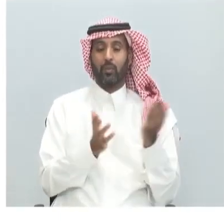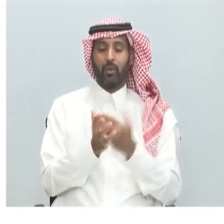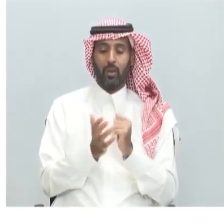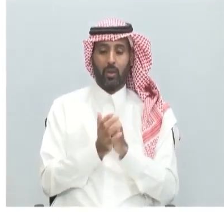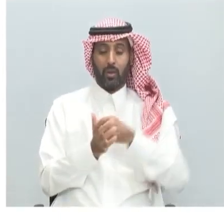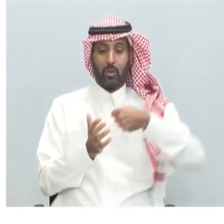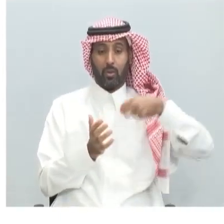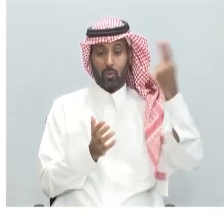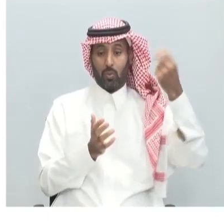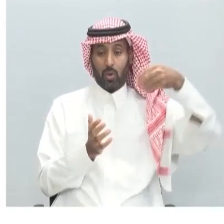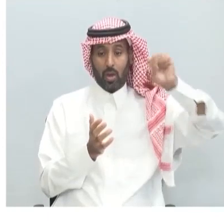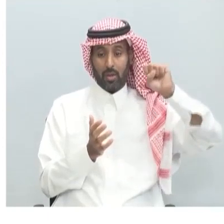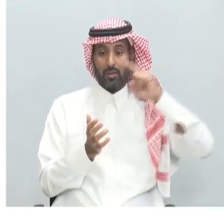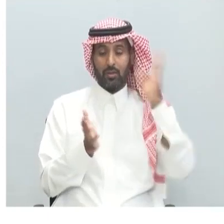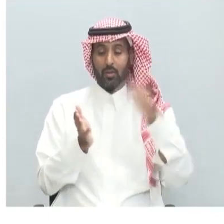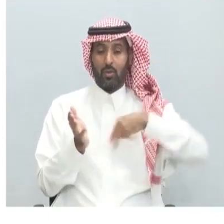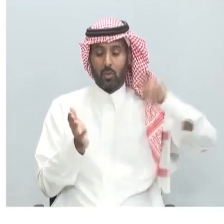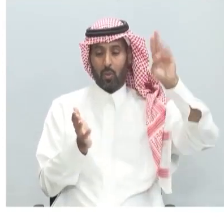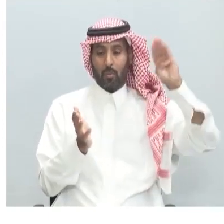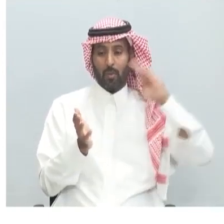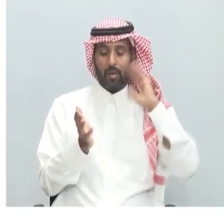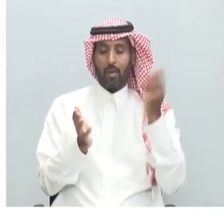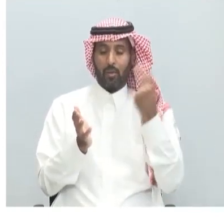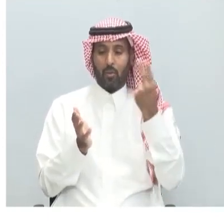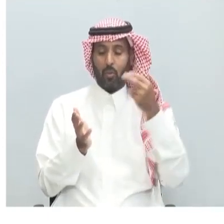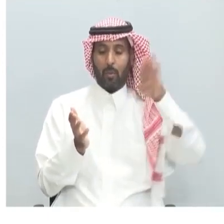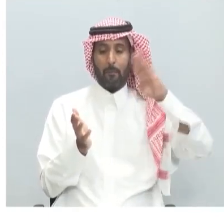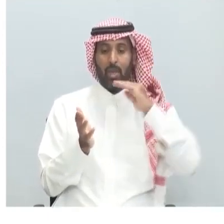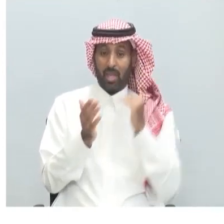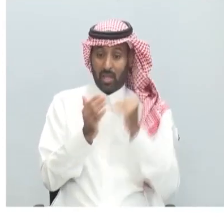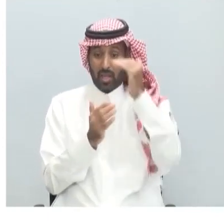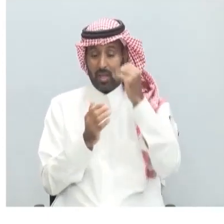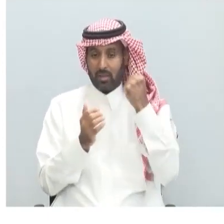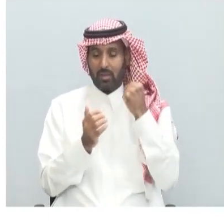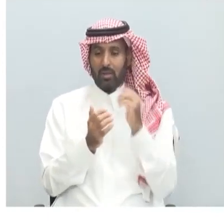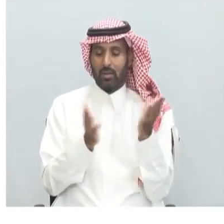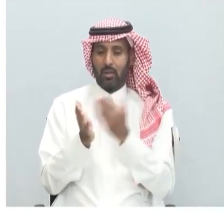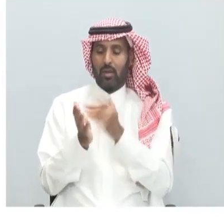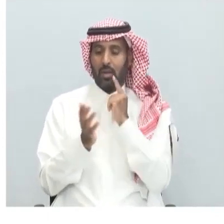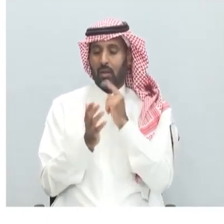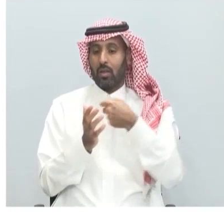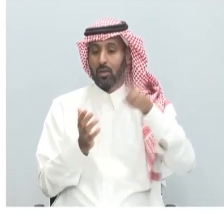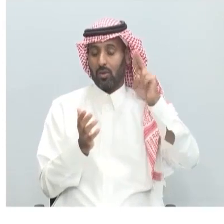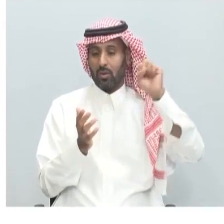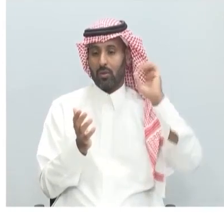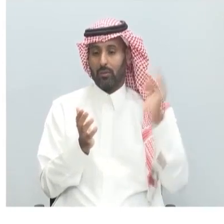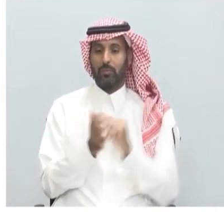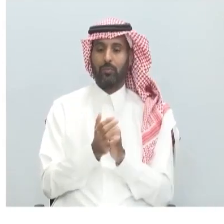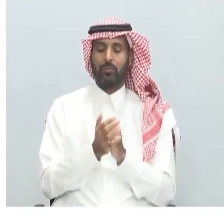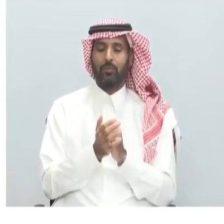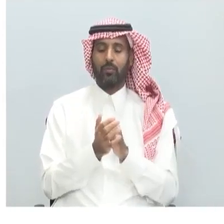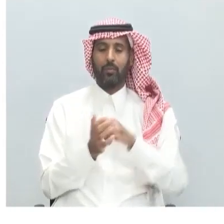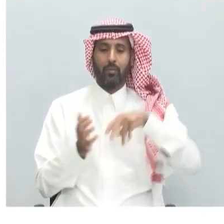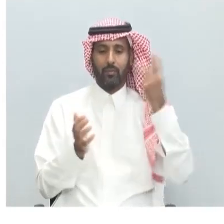تو اس تو بي اذا التو بي اعلى طاقه من تو اس